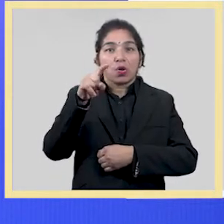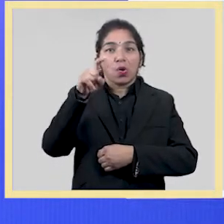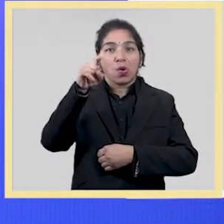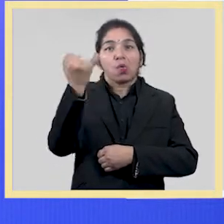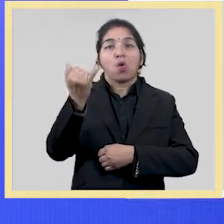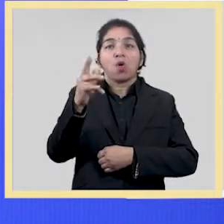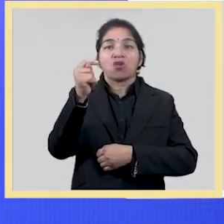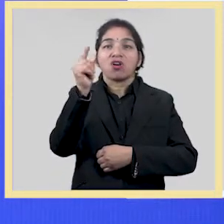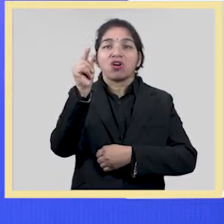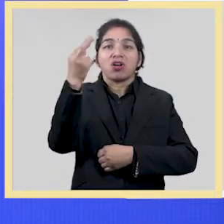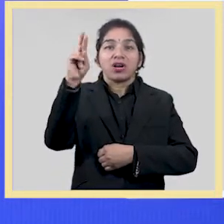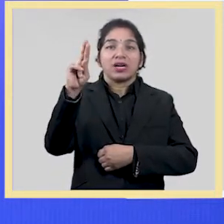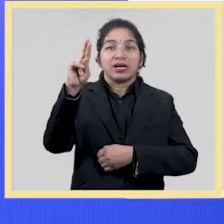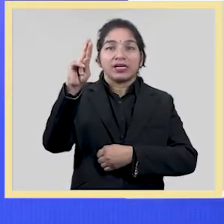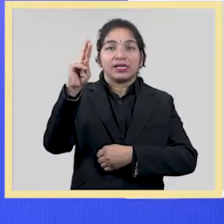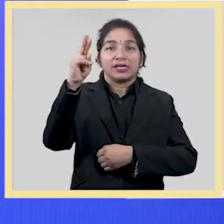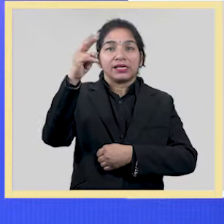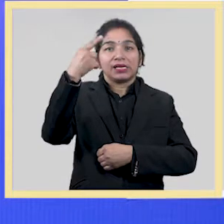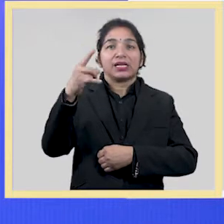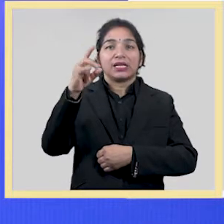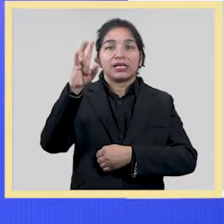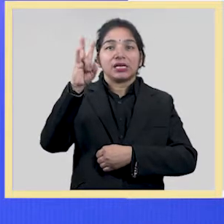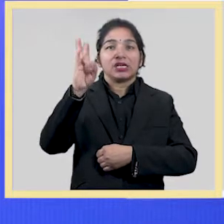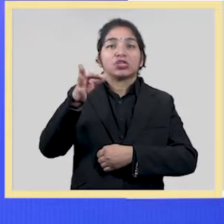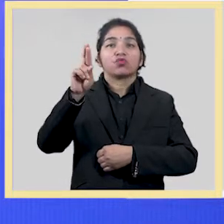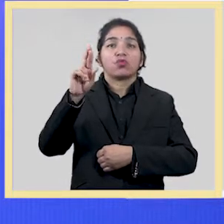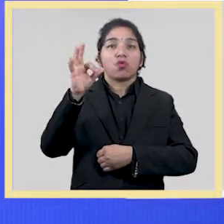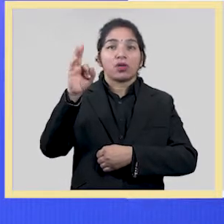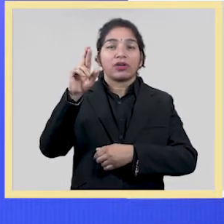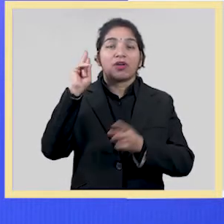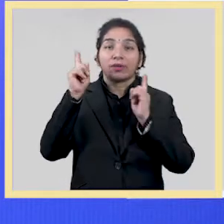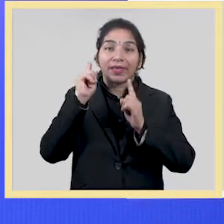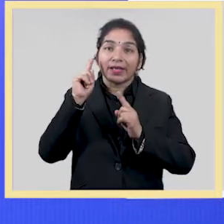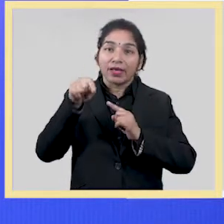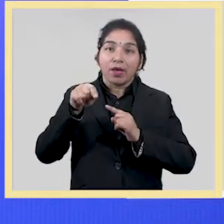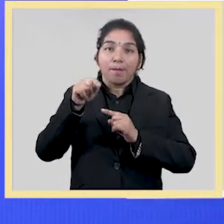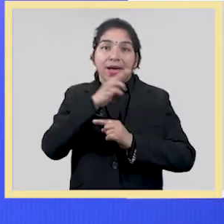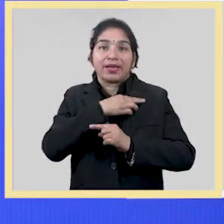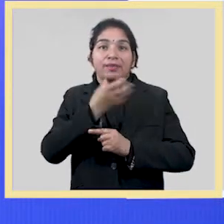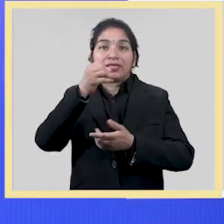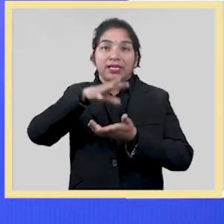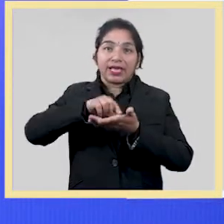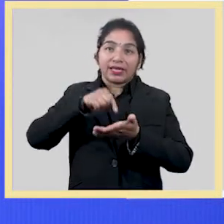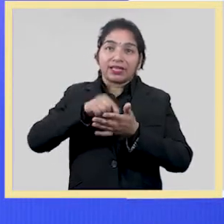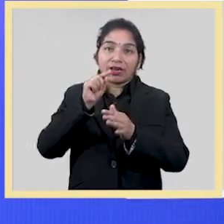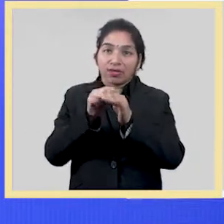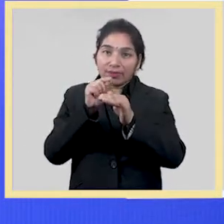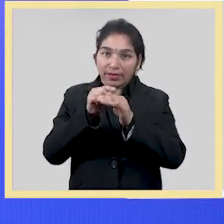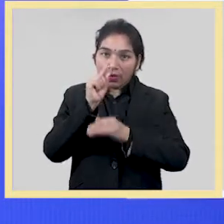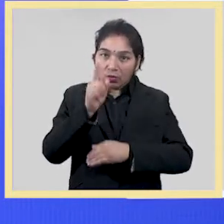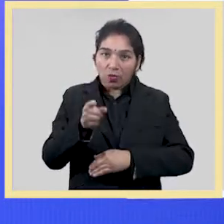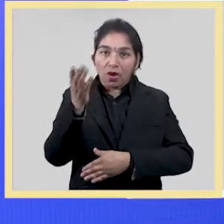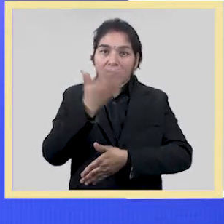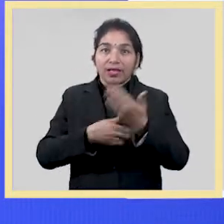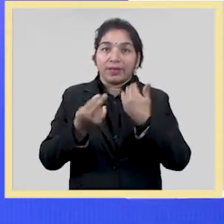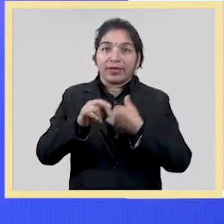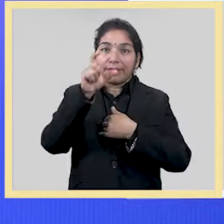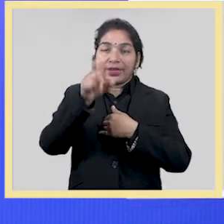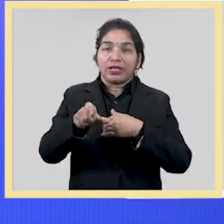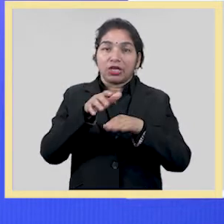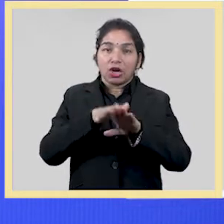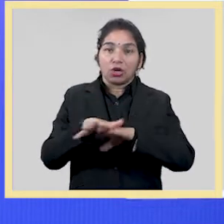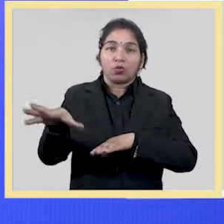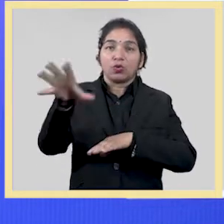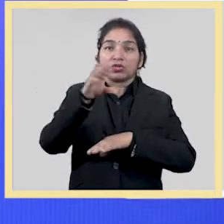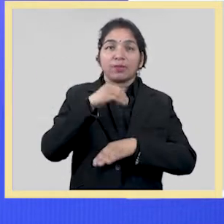गोकर्णेश्वर नगरपालिकाको सहयोगमा नेपाल अपाङ्ग मानव अधिकार केन्द्रले तयार पारेको हो। अपाङ्गता भएका